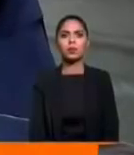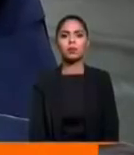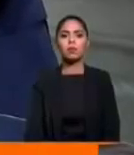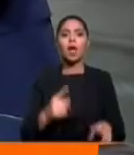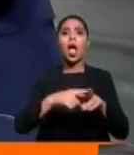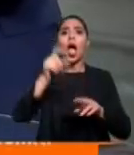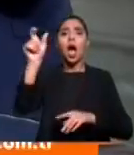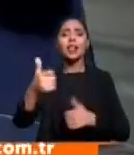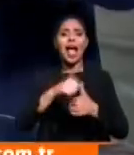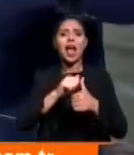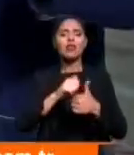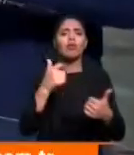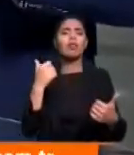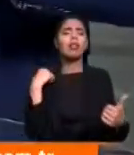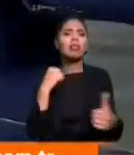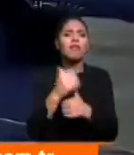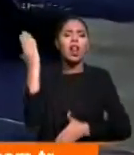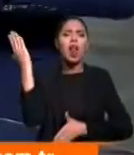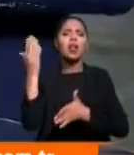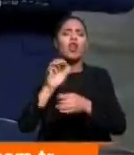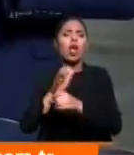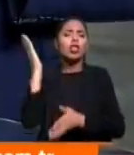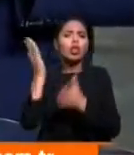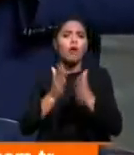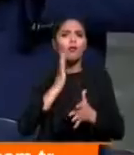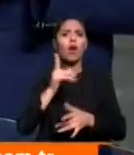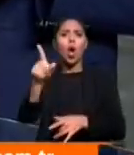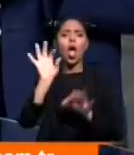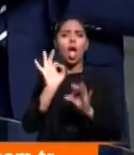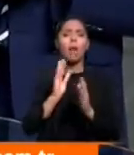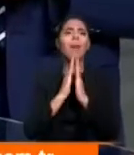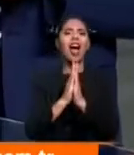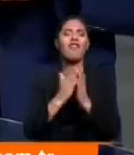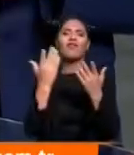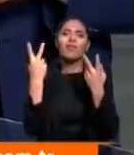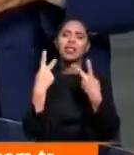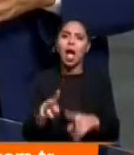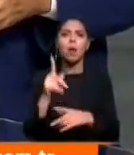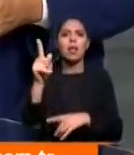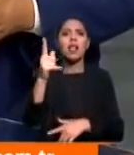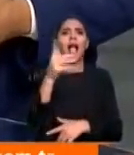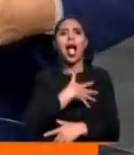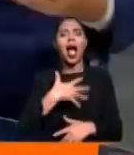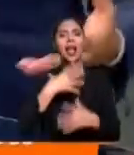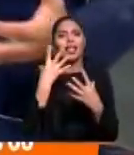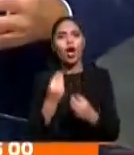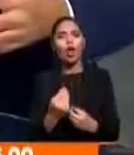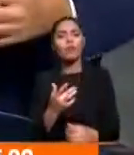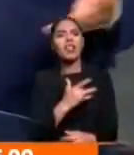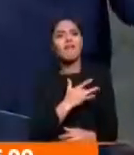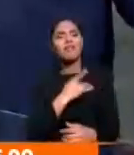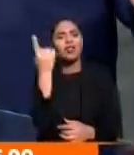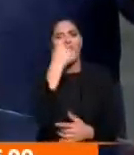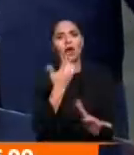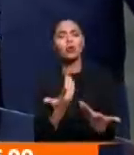Arzu Sabancıoğlu eşinden defalarca şiddet görmüş ama onu her defasında affetmişti. Belki anne olmasının verdiği vicdan duygusu da,